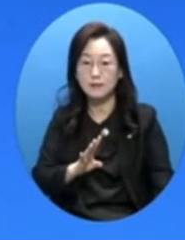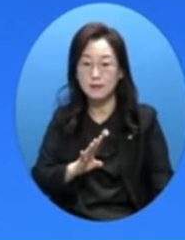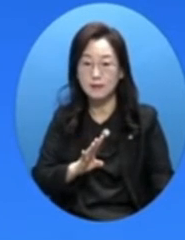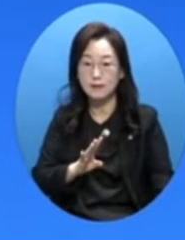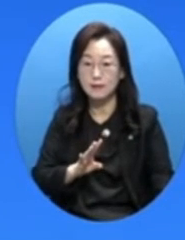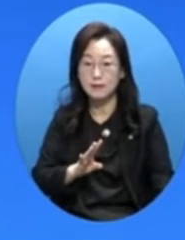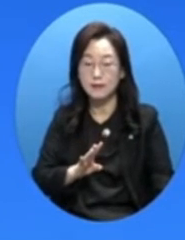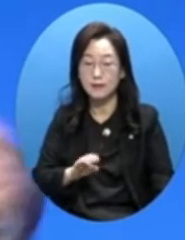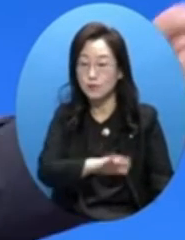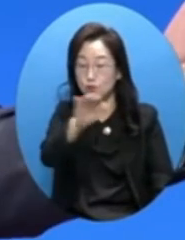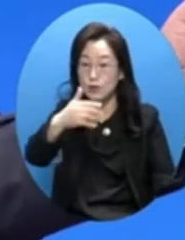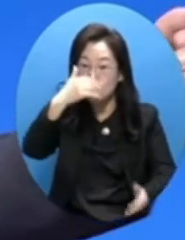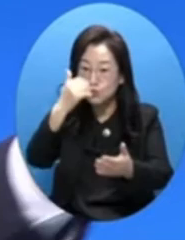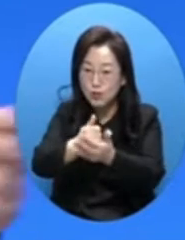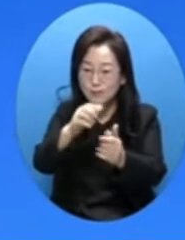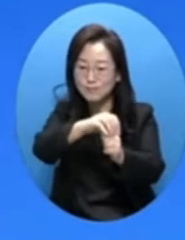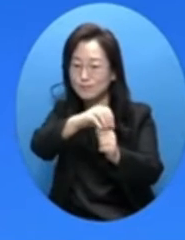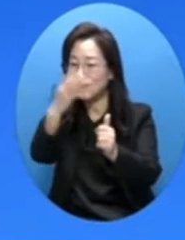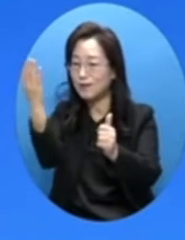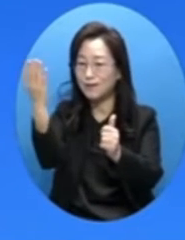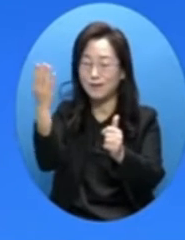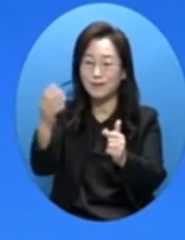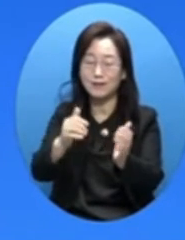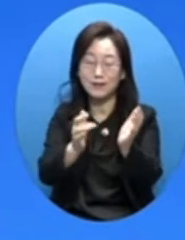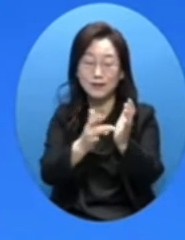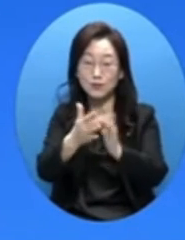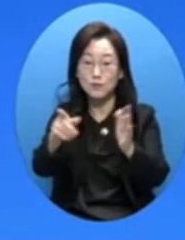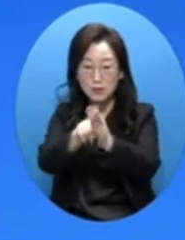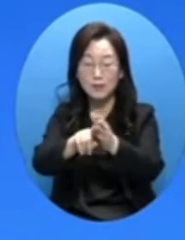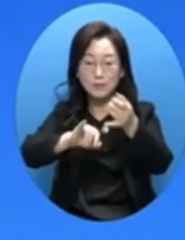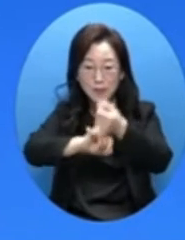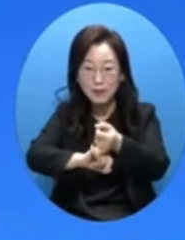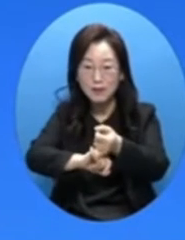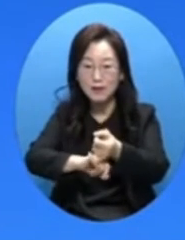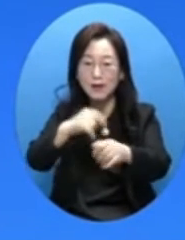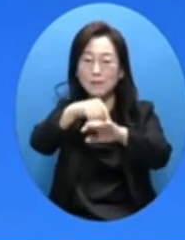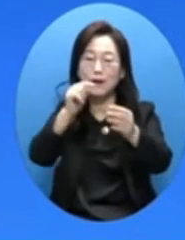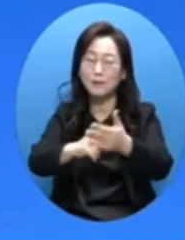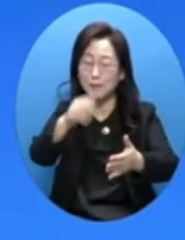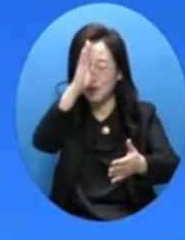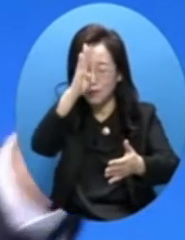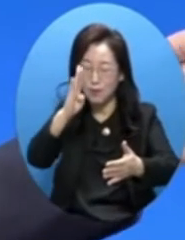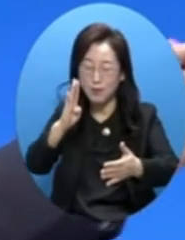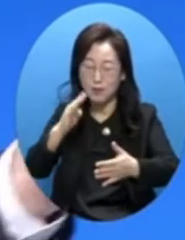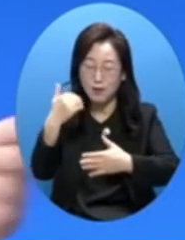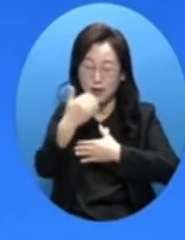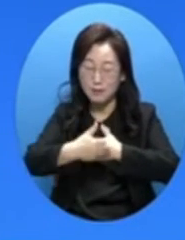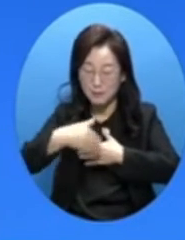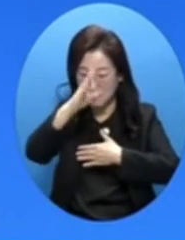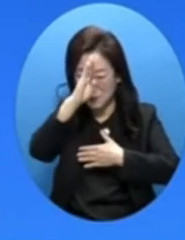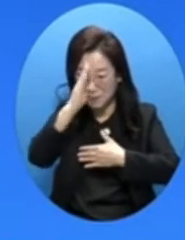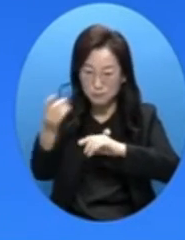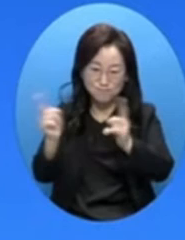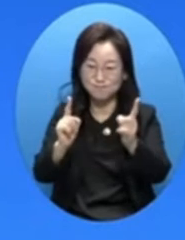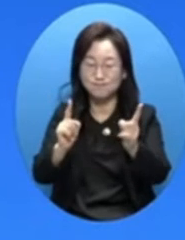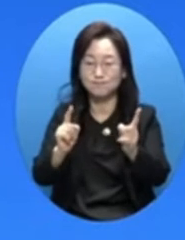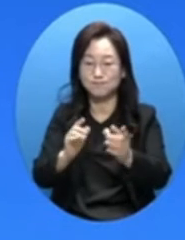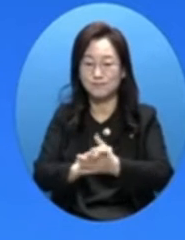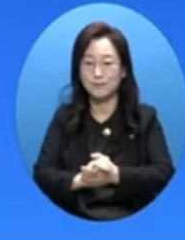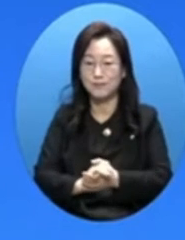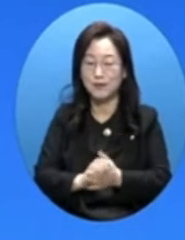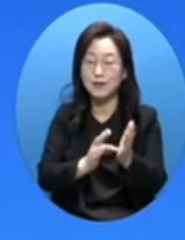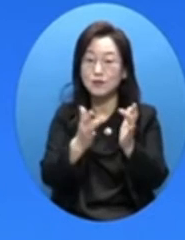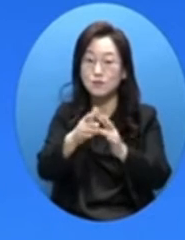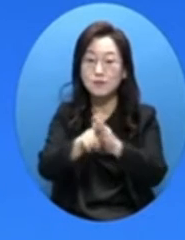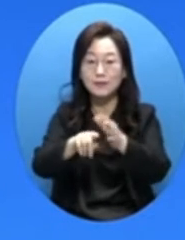우리는 죄의 짐에서 노예를 받게 됩니다. 예수를 믿기만 하면 우리 마음의 병, 육신의 병에서 노예를 받게 되는 것입니다. 예수를